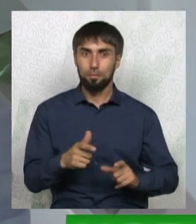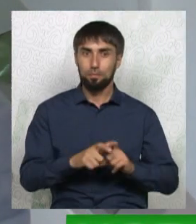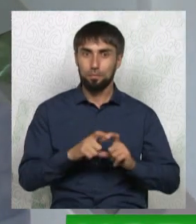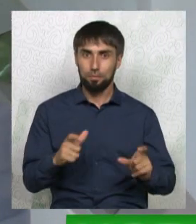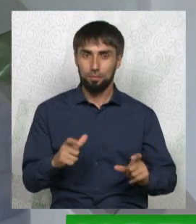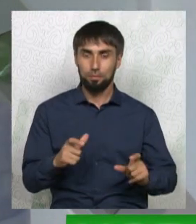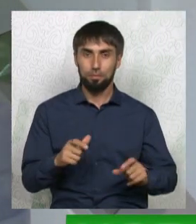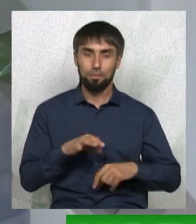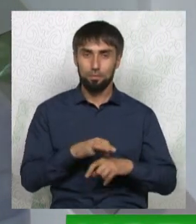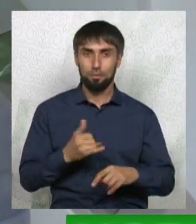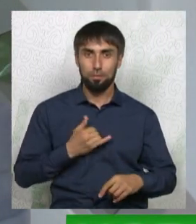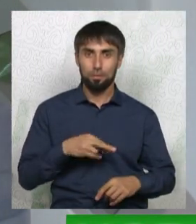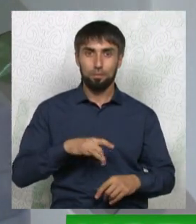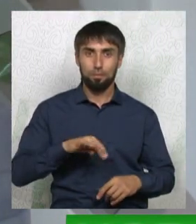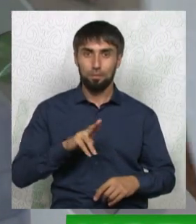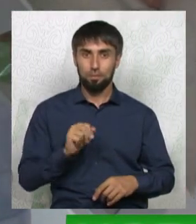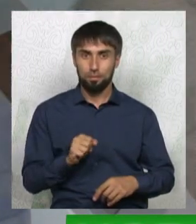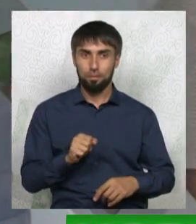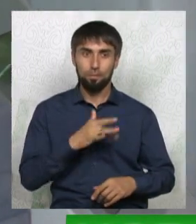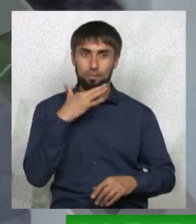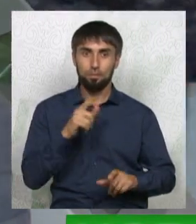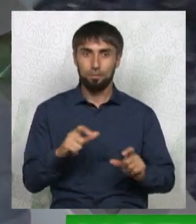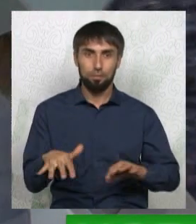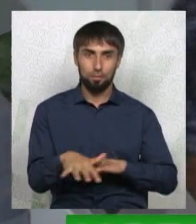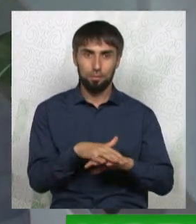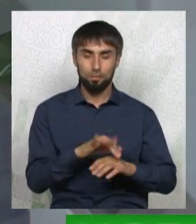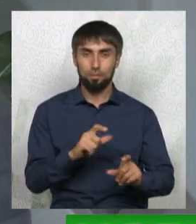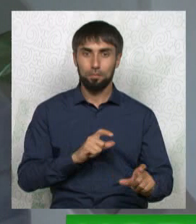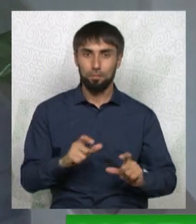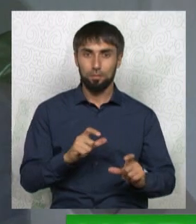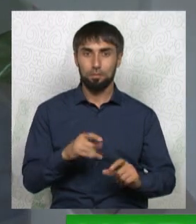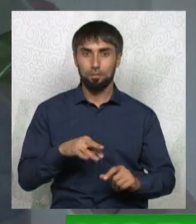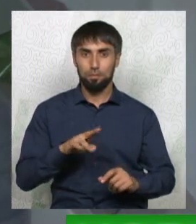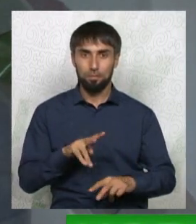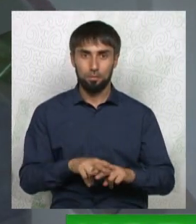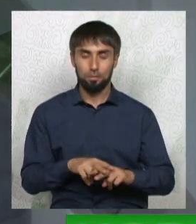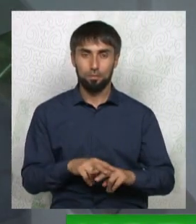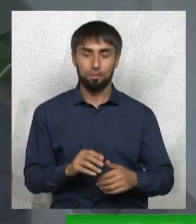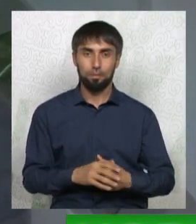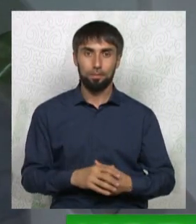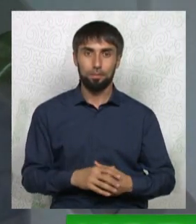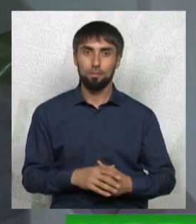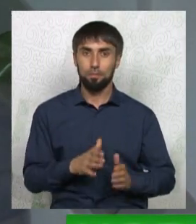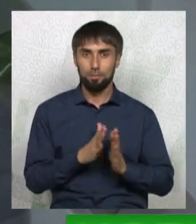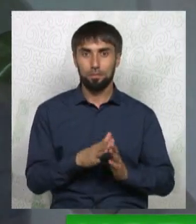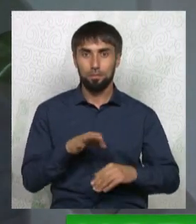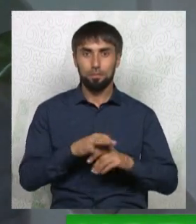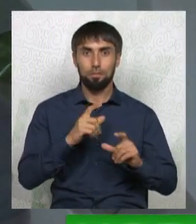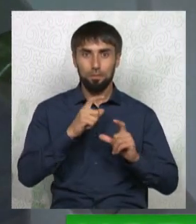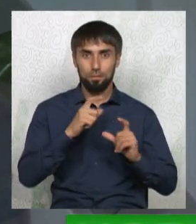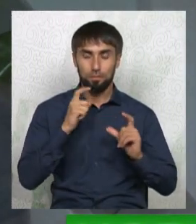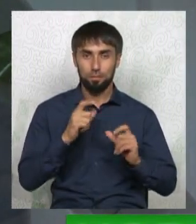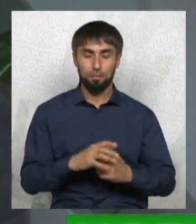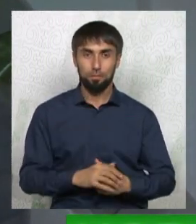школы. У нас проходят ярмарки, много людей скапливается и в магазинах, и на ярмарке. Пожалуйста, носите